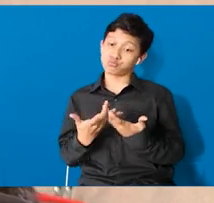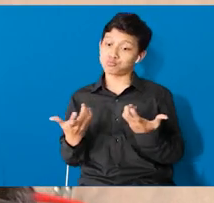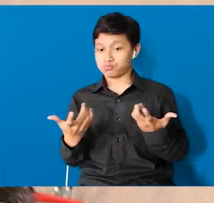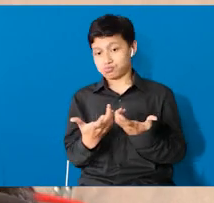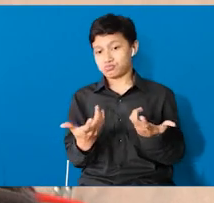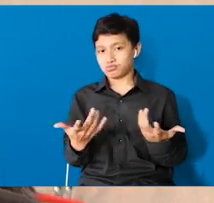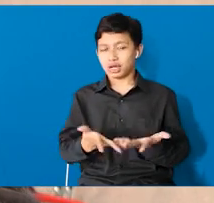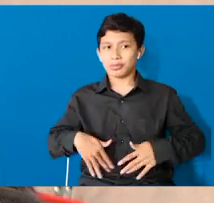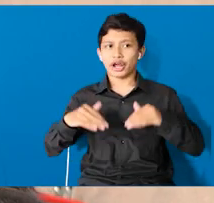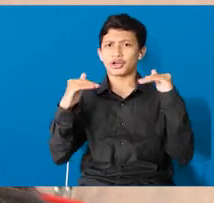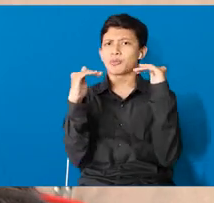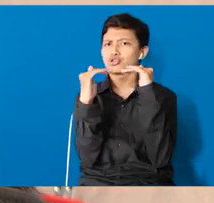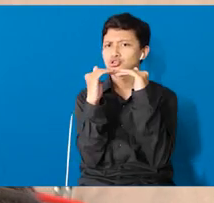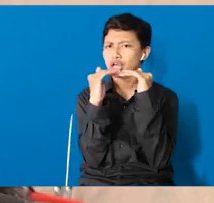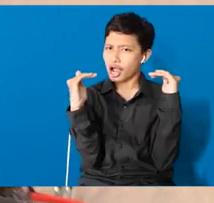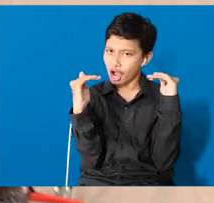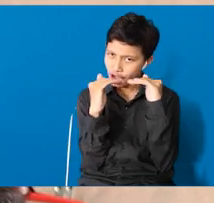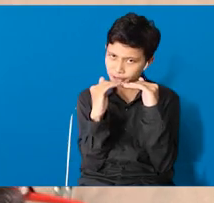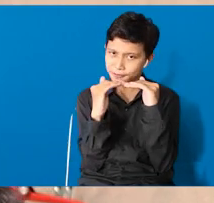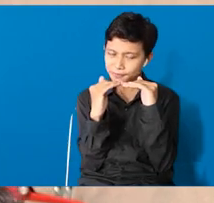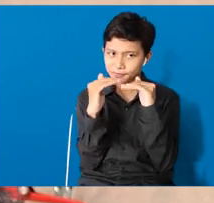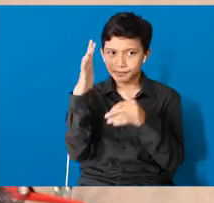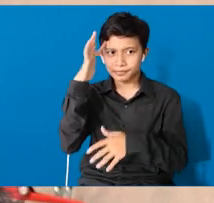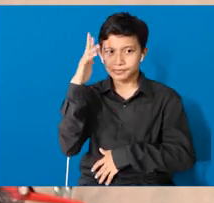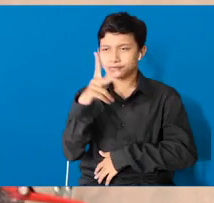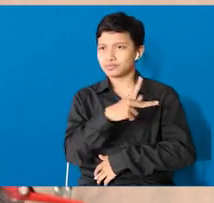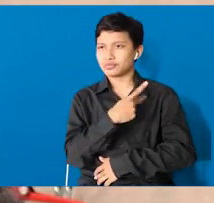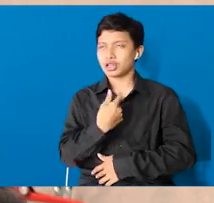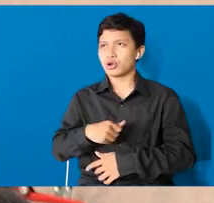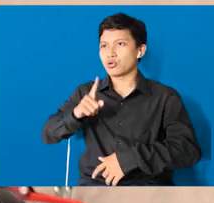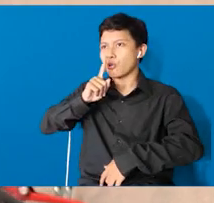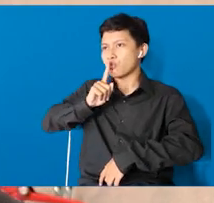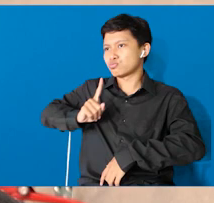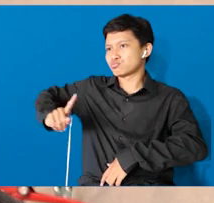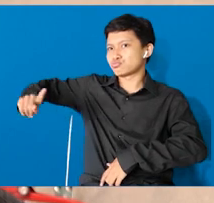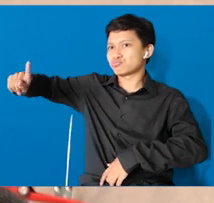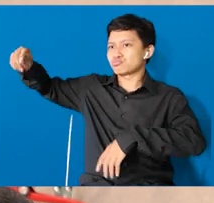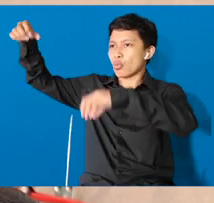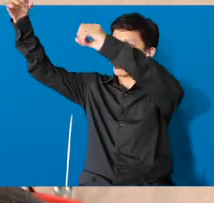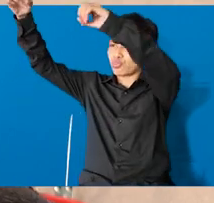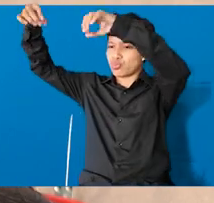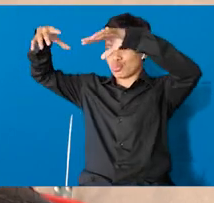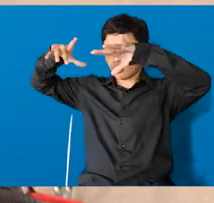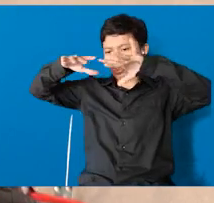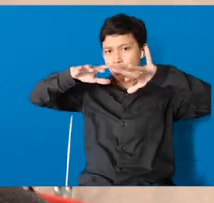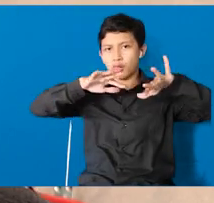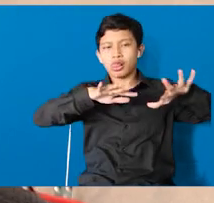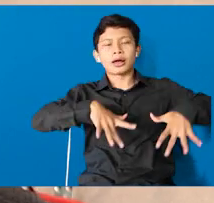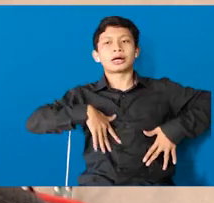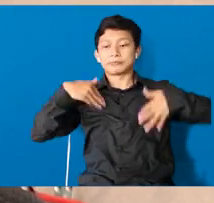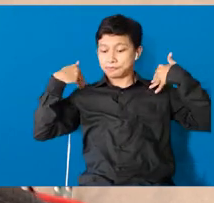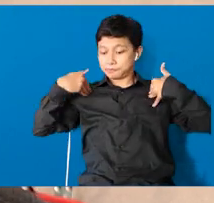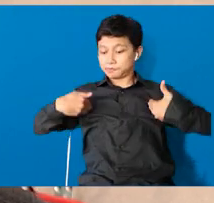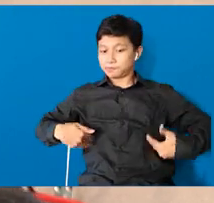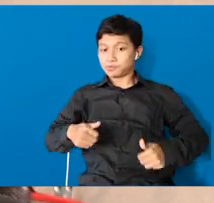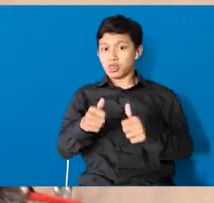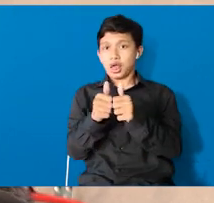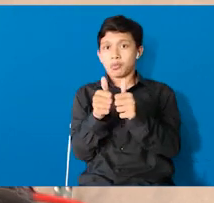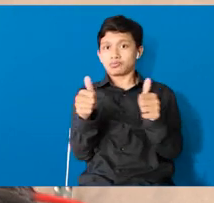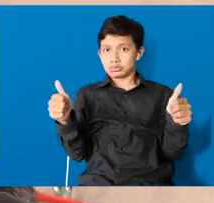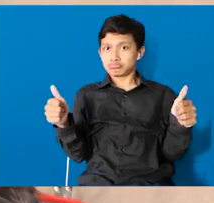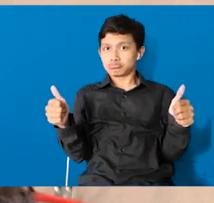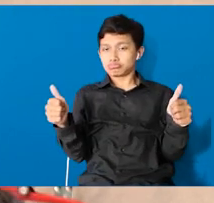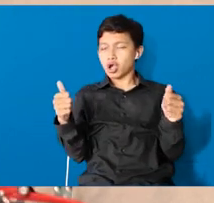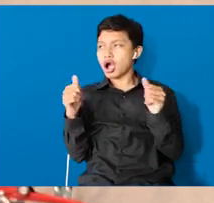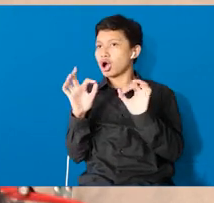berbeda. Bagaimana kami yang Tuhan kasih secara fisik itu lengkap bisa